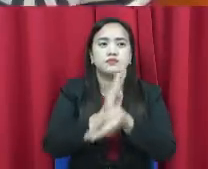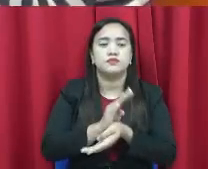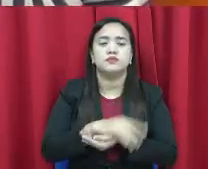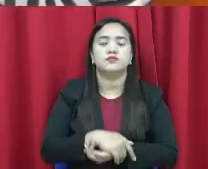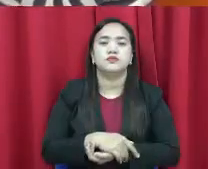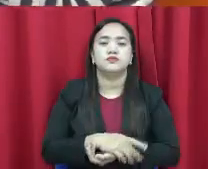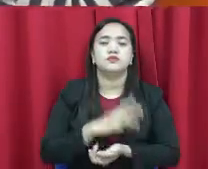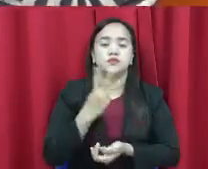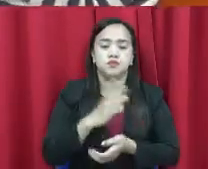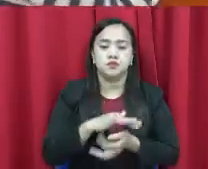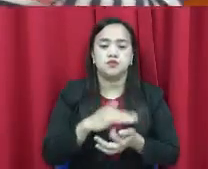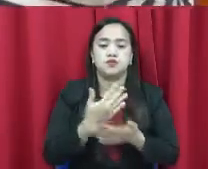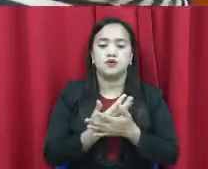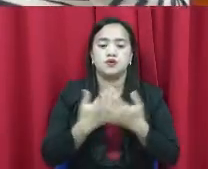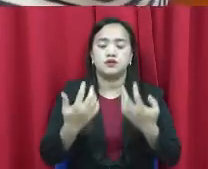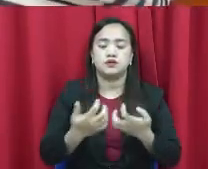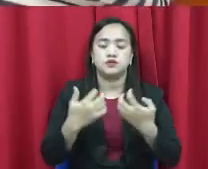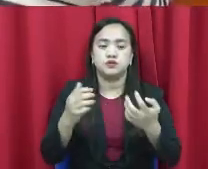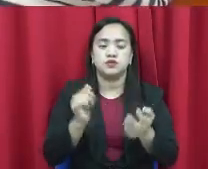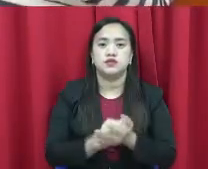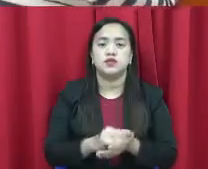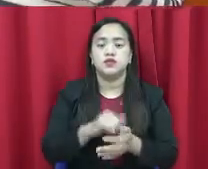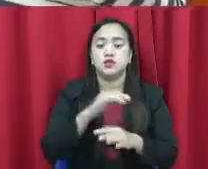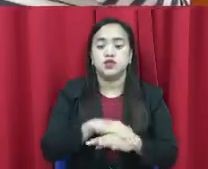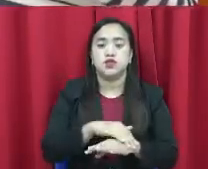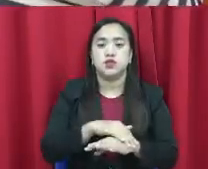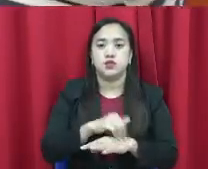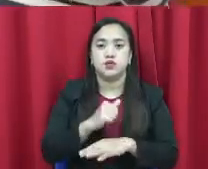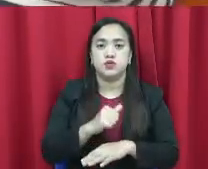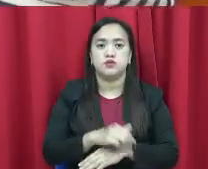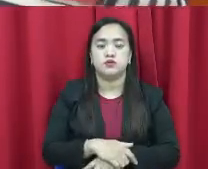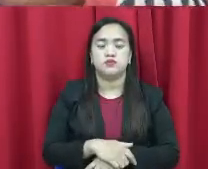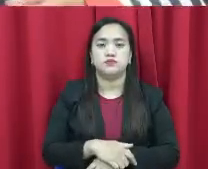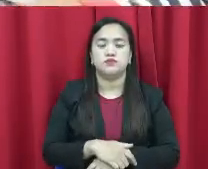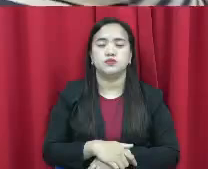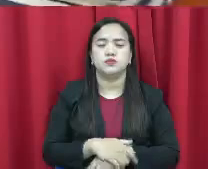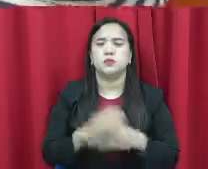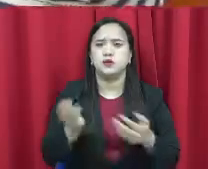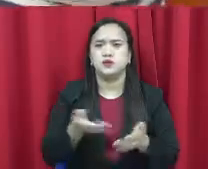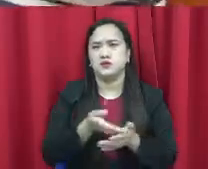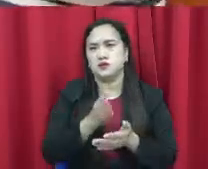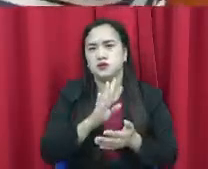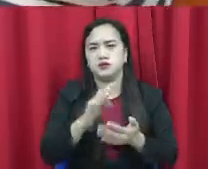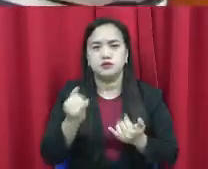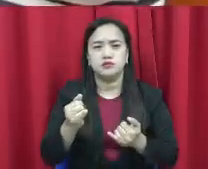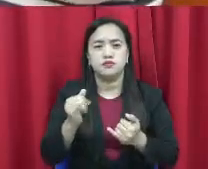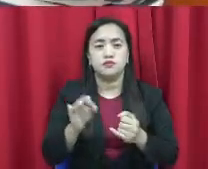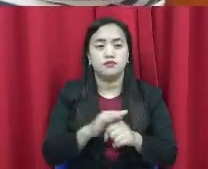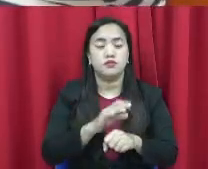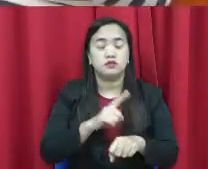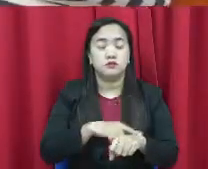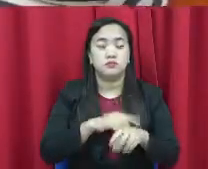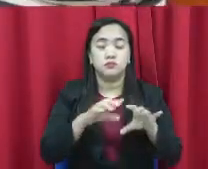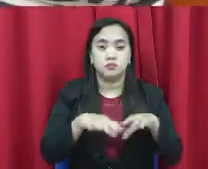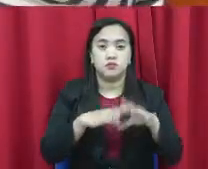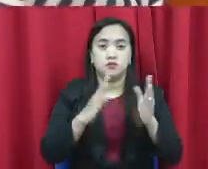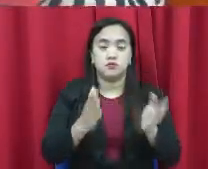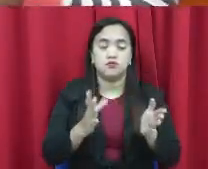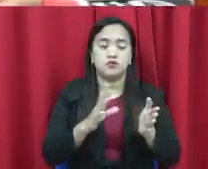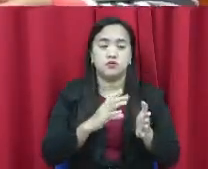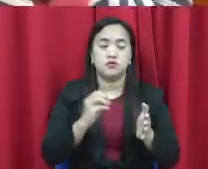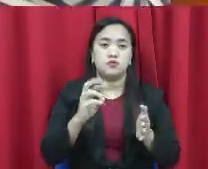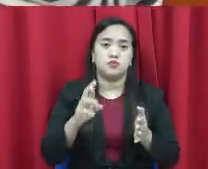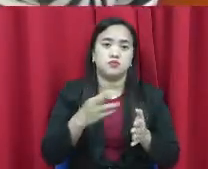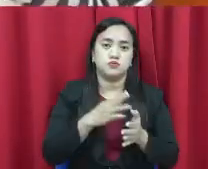we enjoy that calling so wherever you are right now whether full time ka parttime Ano ka yang kung saan yung